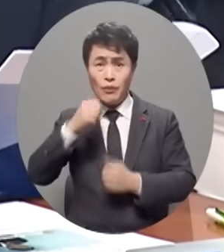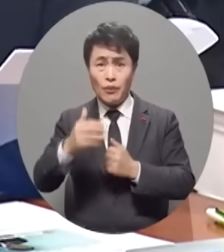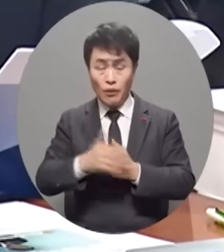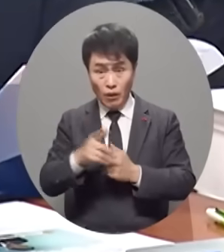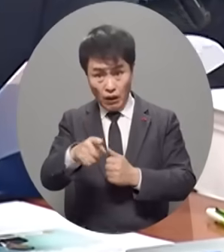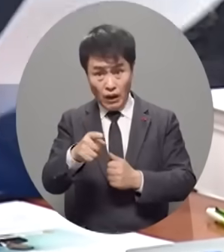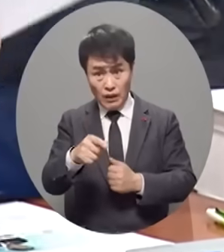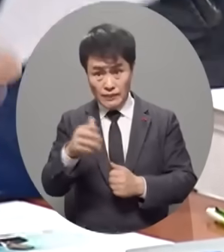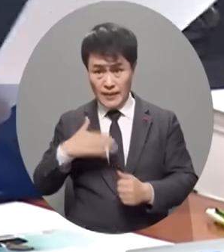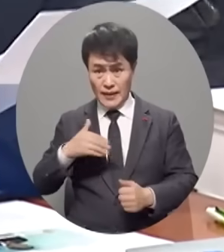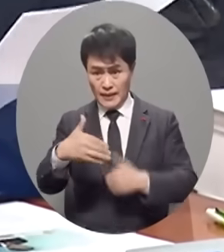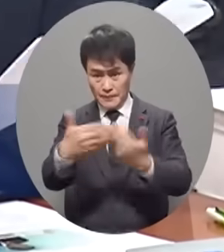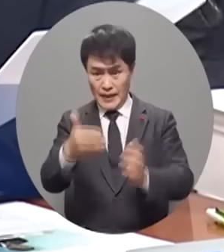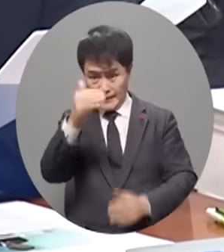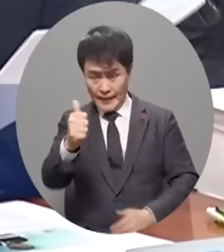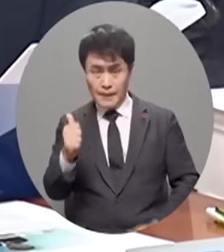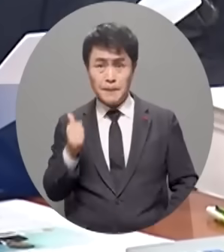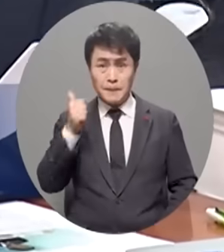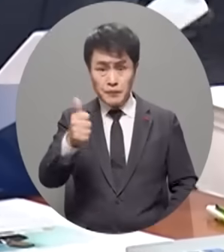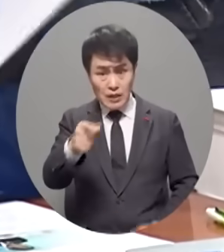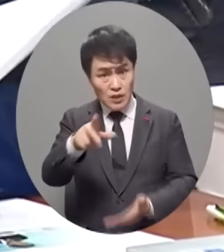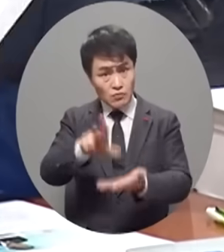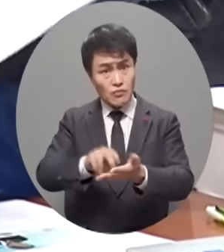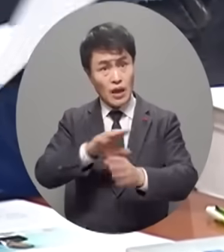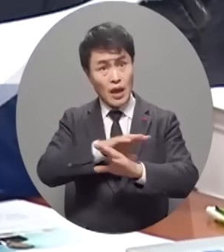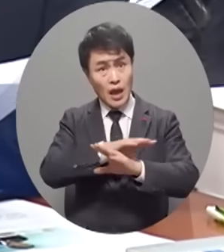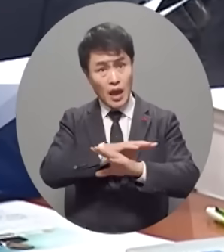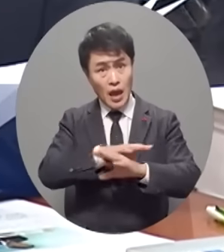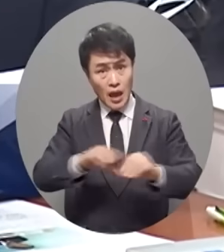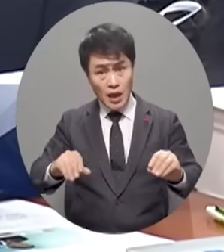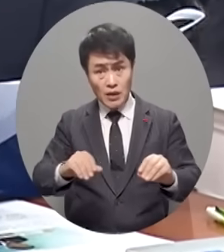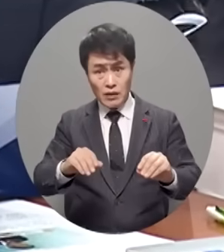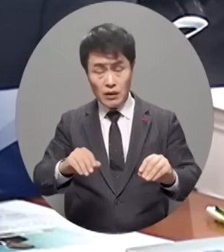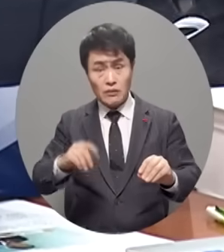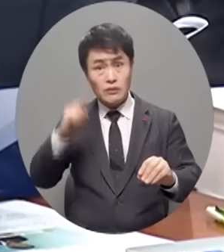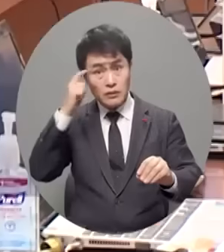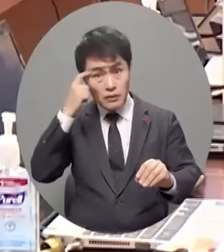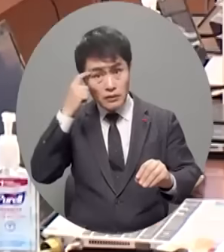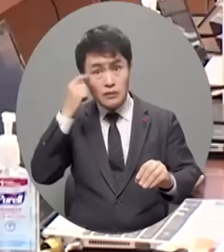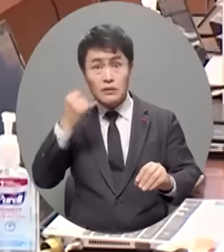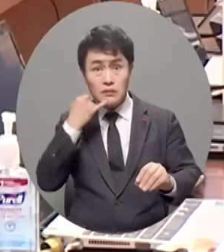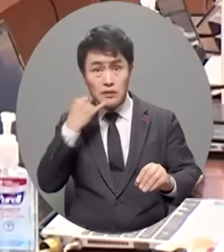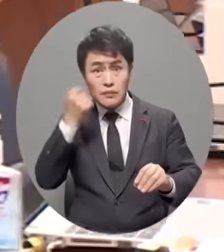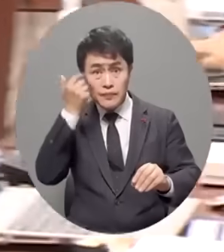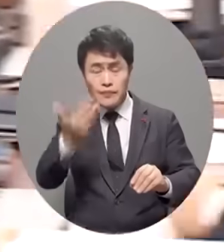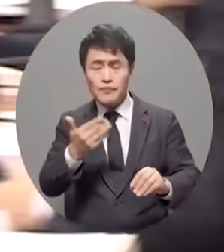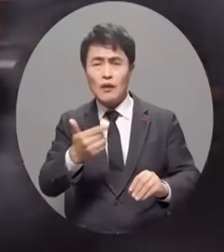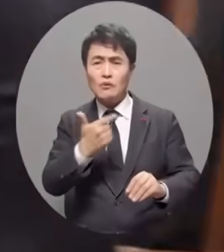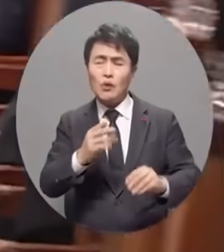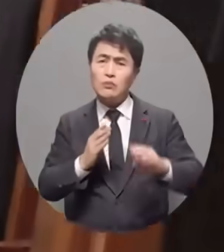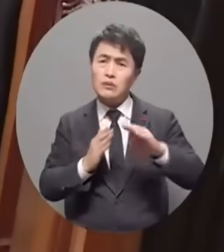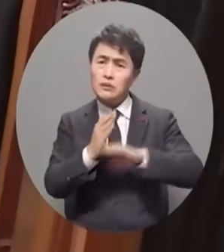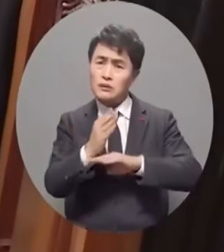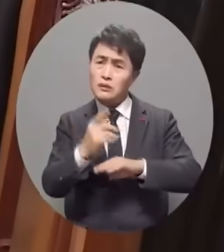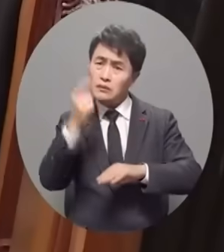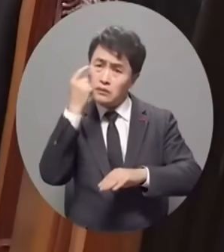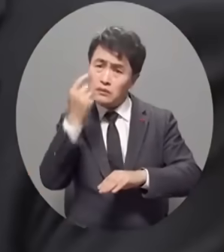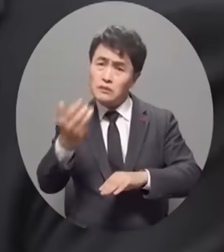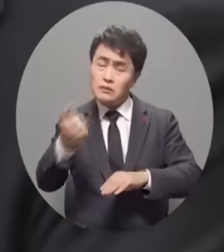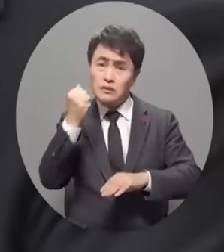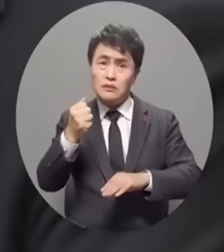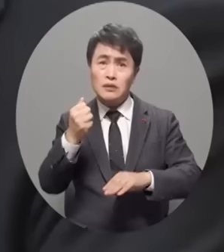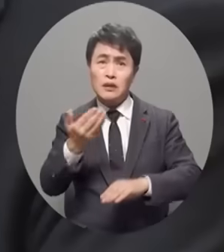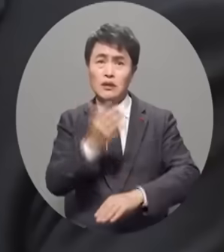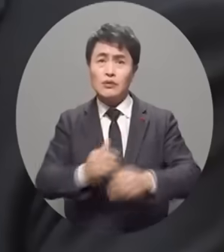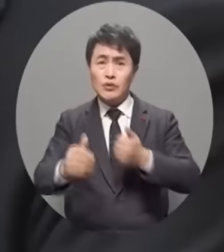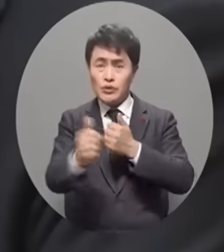때 예. 이 문제는 해결이 됐다라고 본 의원이 판단해도 되겠냐 이 말이에요. 너무 지나치다고 생각했는지